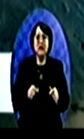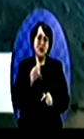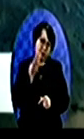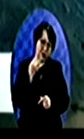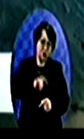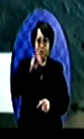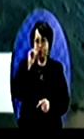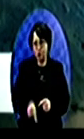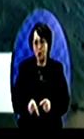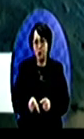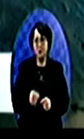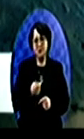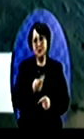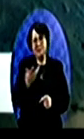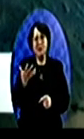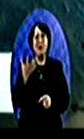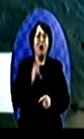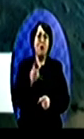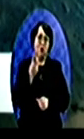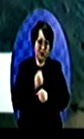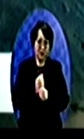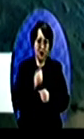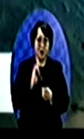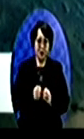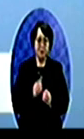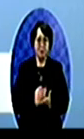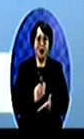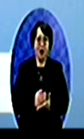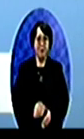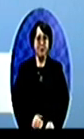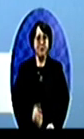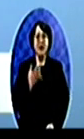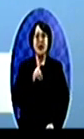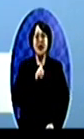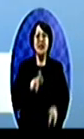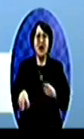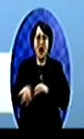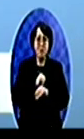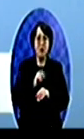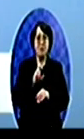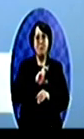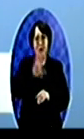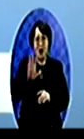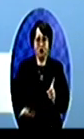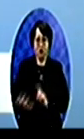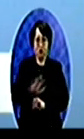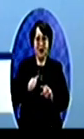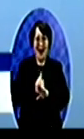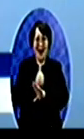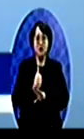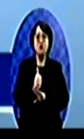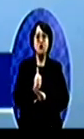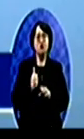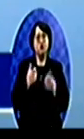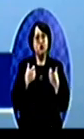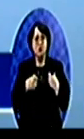тусгай зөвшөөрөлтөд хид хідэн компани үйл ажиллагаа явуулж байна. Хинтийн аймгийн байгаль орчин аялжуулчлалын газар тоон мэдээгээ өгдөг. Тэгээд